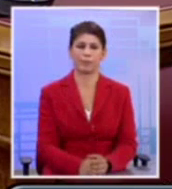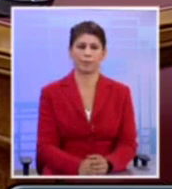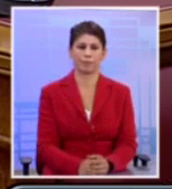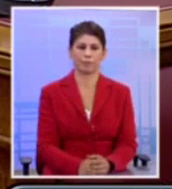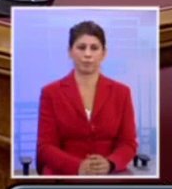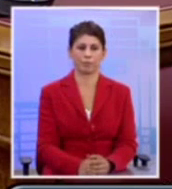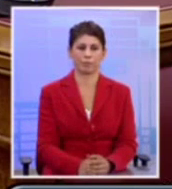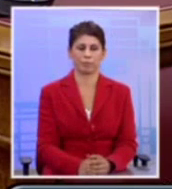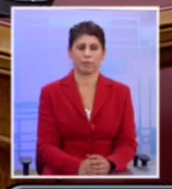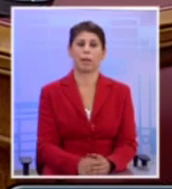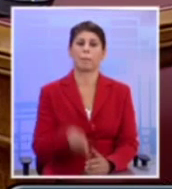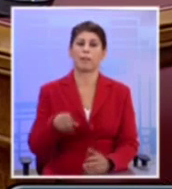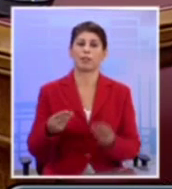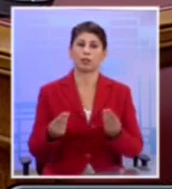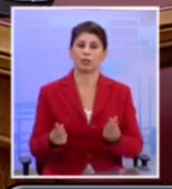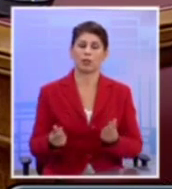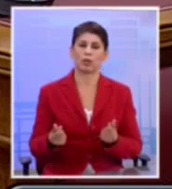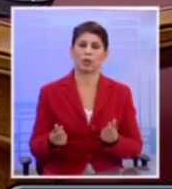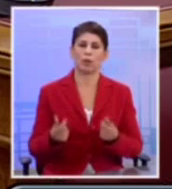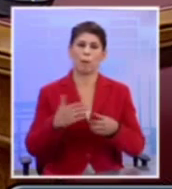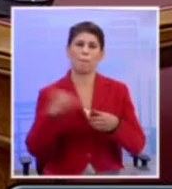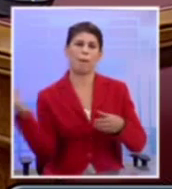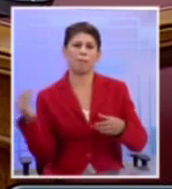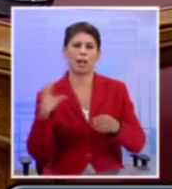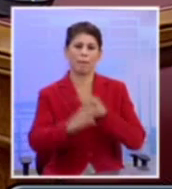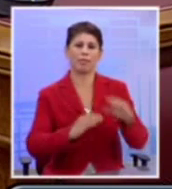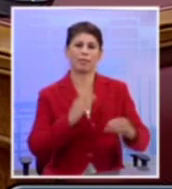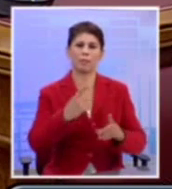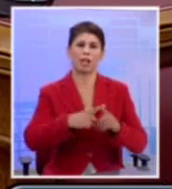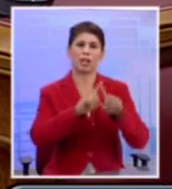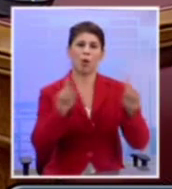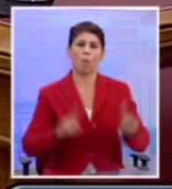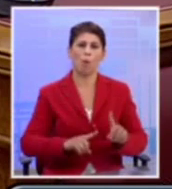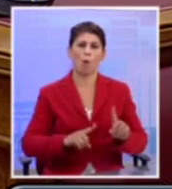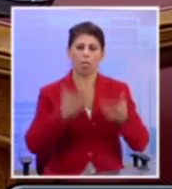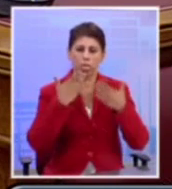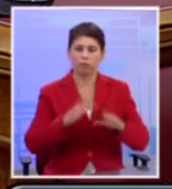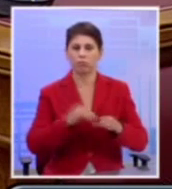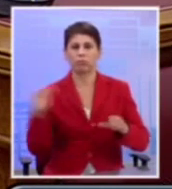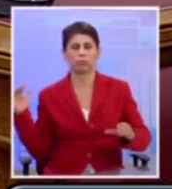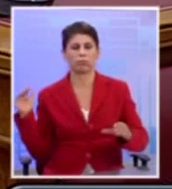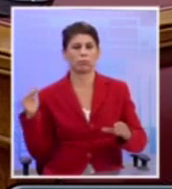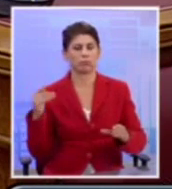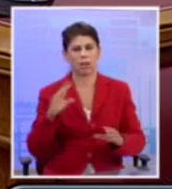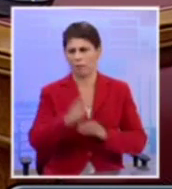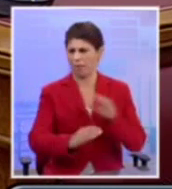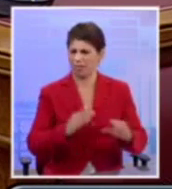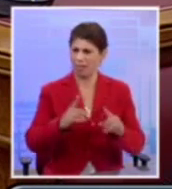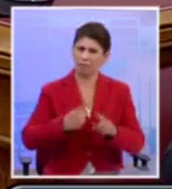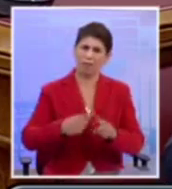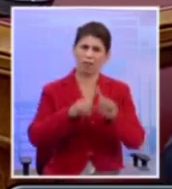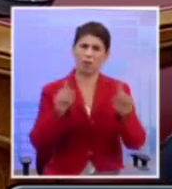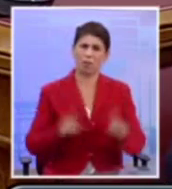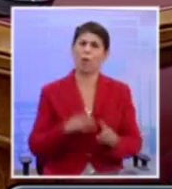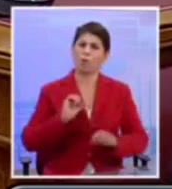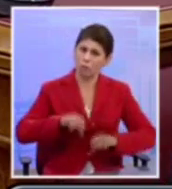ότι έτσι θα φεύγαν οι επενδυτές από τα ελληνικά ομόλογα. Μα οι επενδυτές από τα ελληνικά ομόλογα προσπαθούσαν να